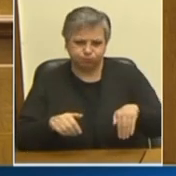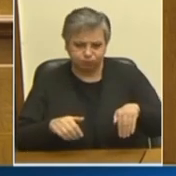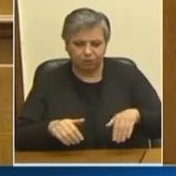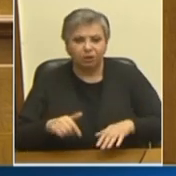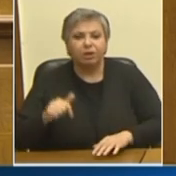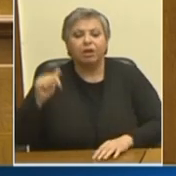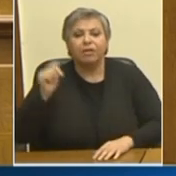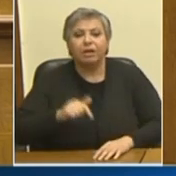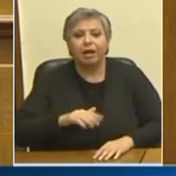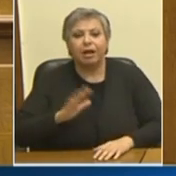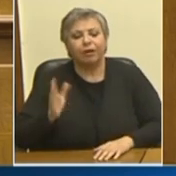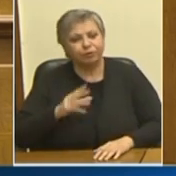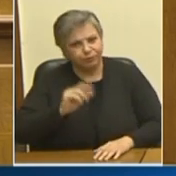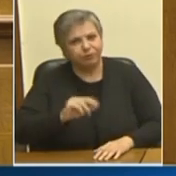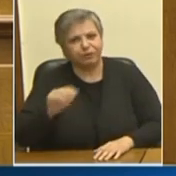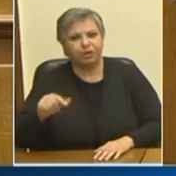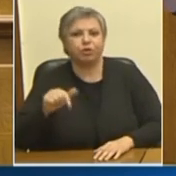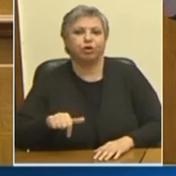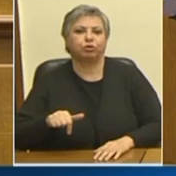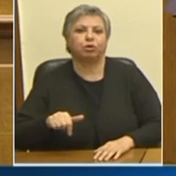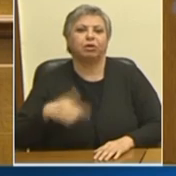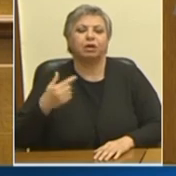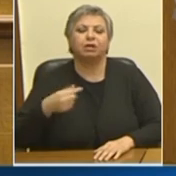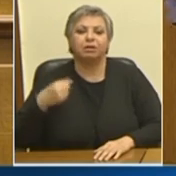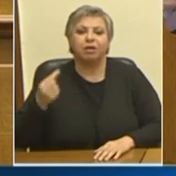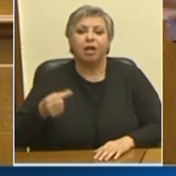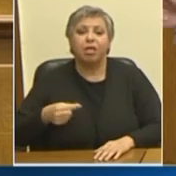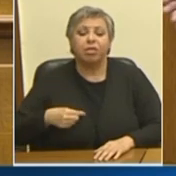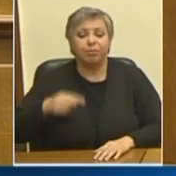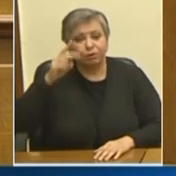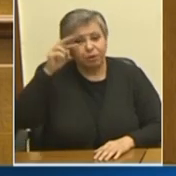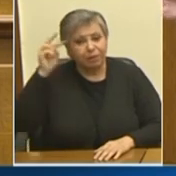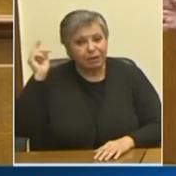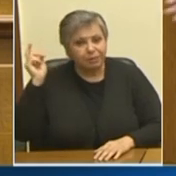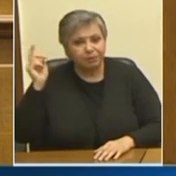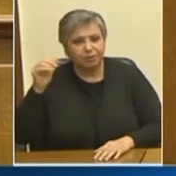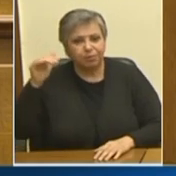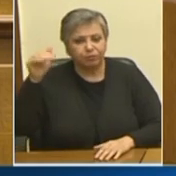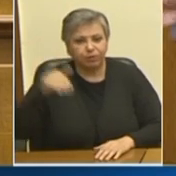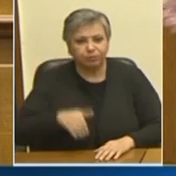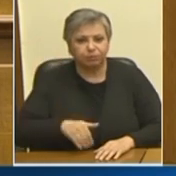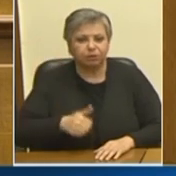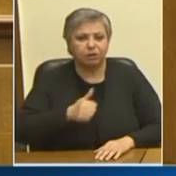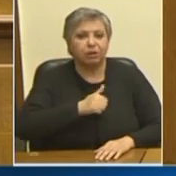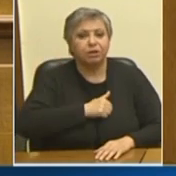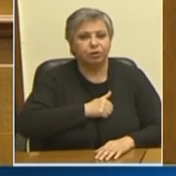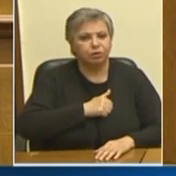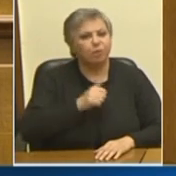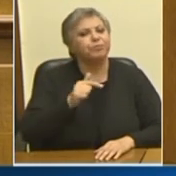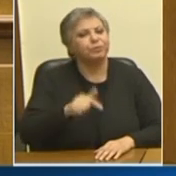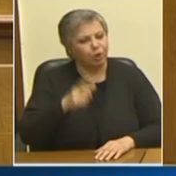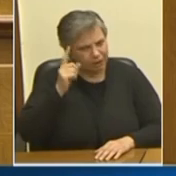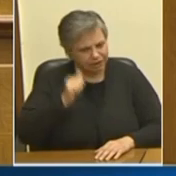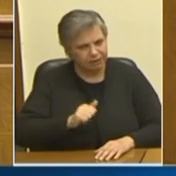5 εφοπλιστές στην Κρήτη, θα λένε στους καθηγητές του Μετσοβίου Πολυτεχνείου, τι μισθό παίρνεις, 2.000, σου δίνουμε